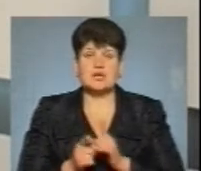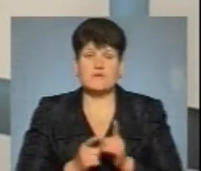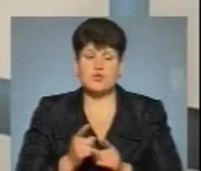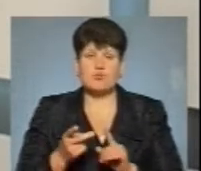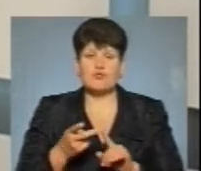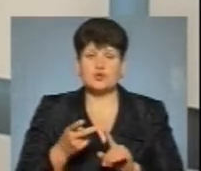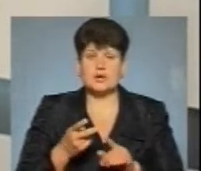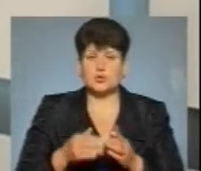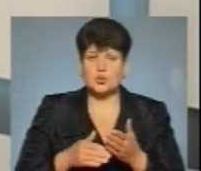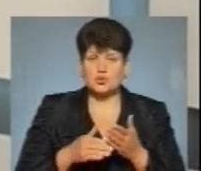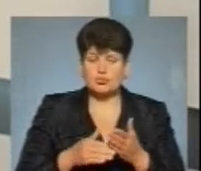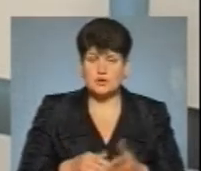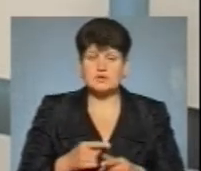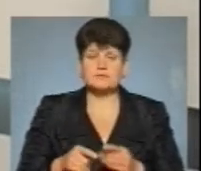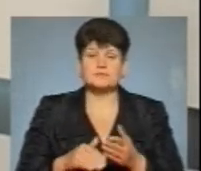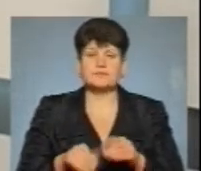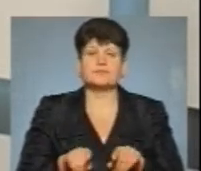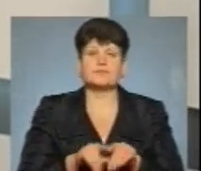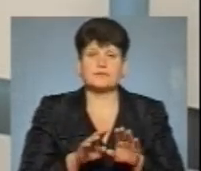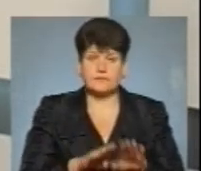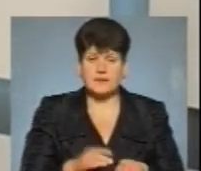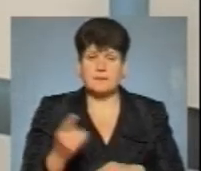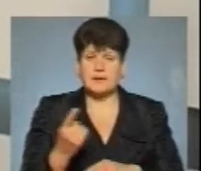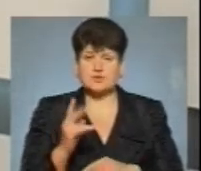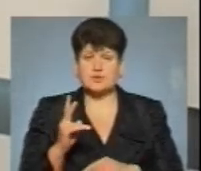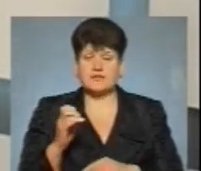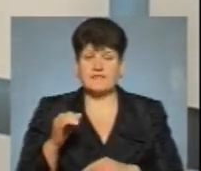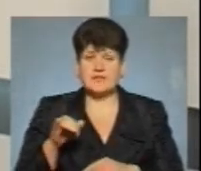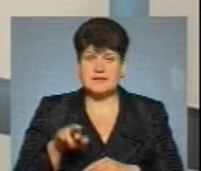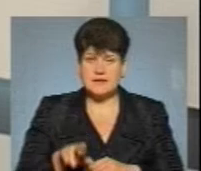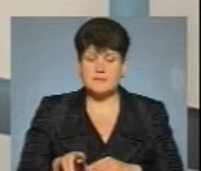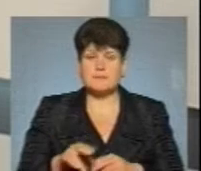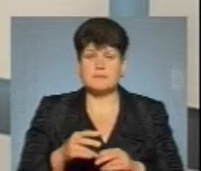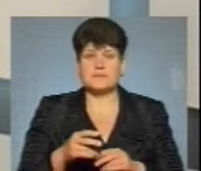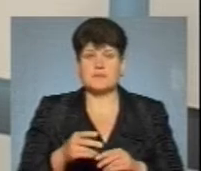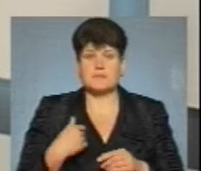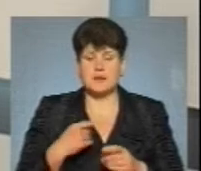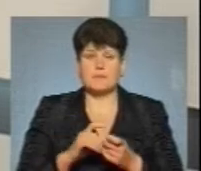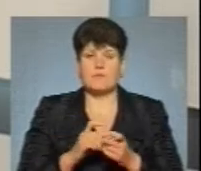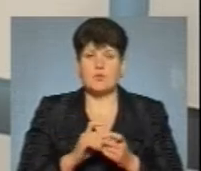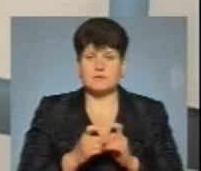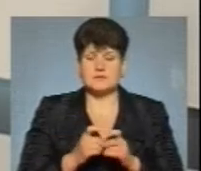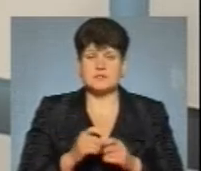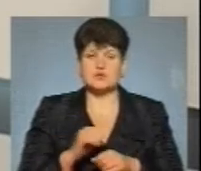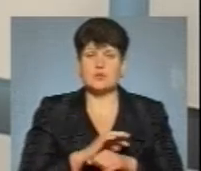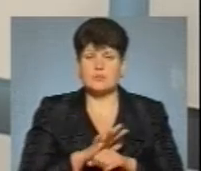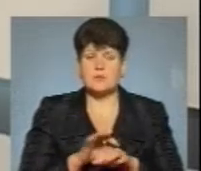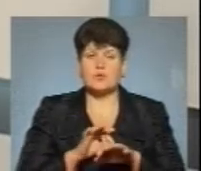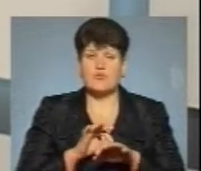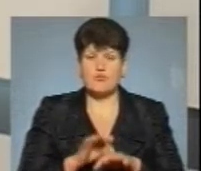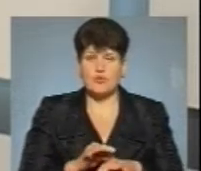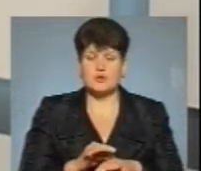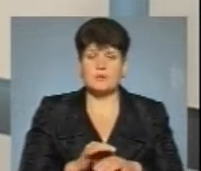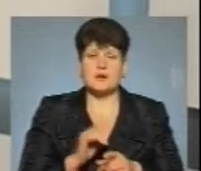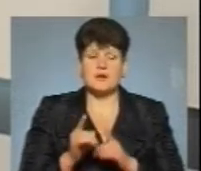тому числі і екстрена медична допомога. З 1 квітня, паралельно тому, що ми боремося з COVID-19, ми паралельно проводимо реформу вторинної